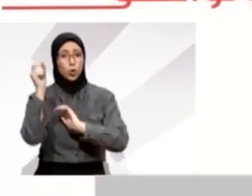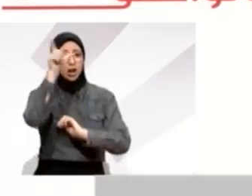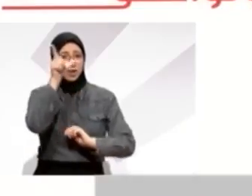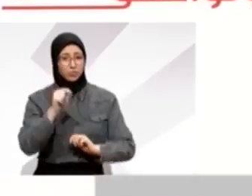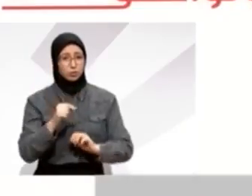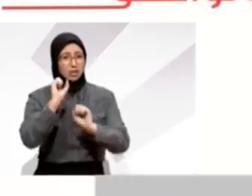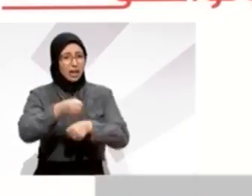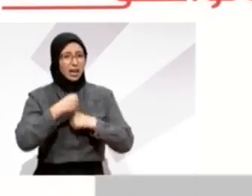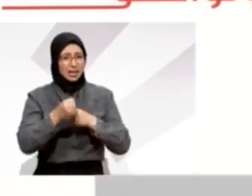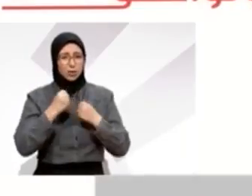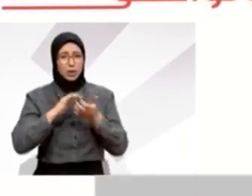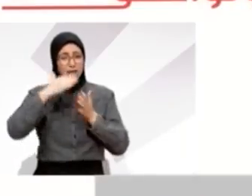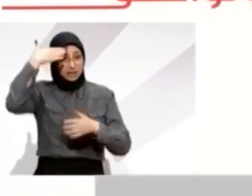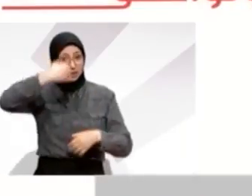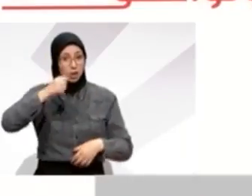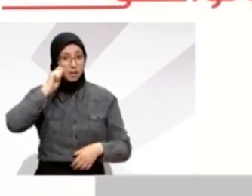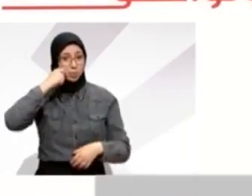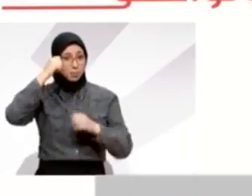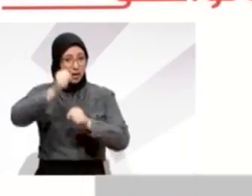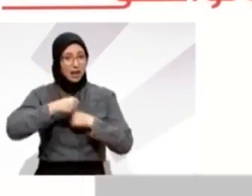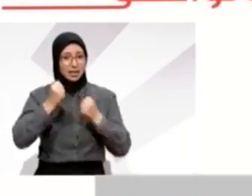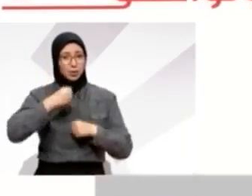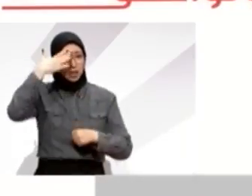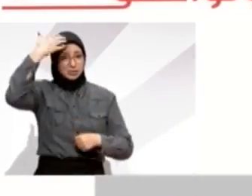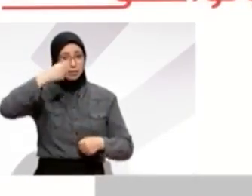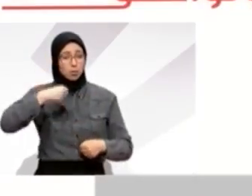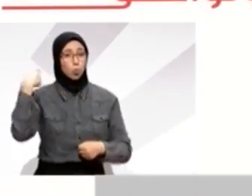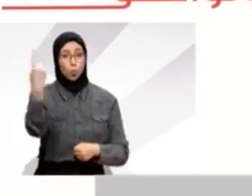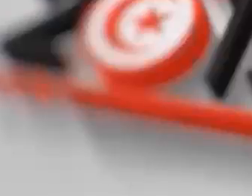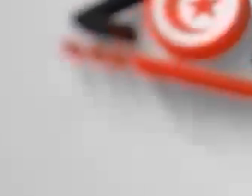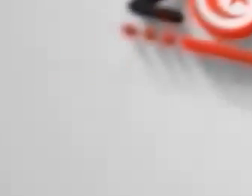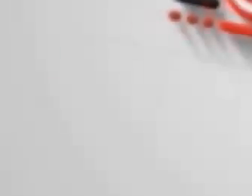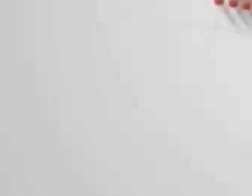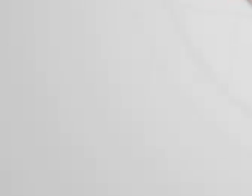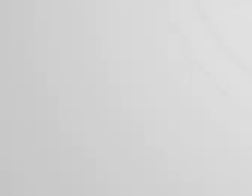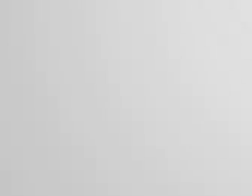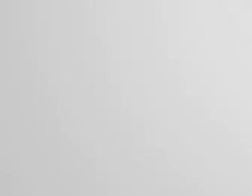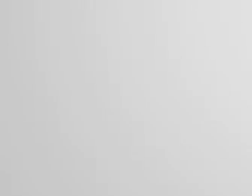والسلام على رجال الخيرات وسلام كلها الوطن